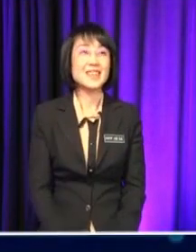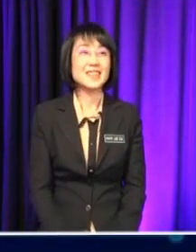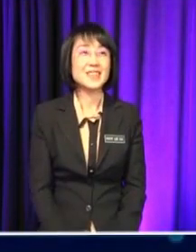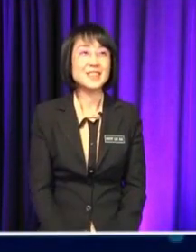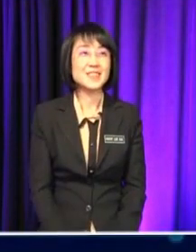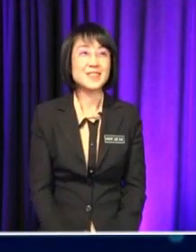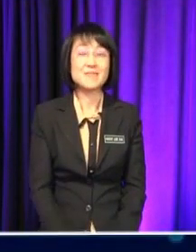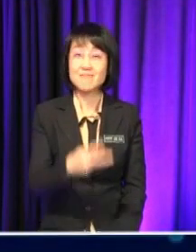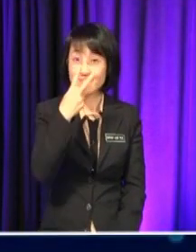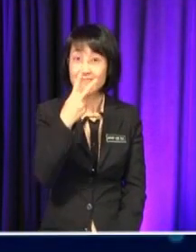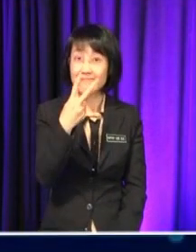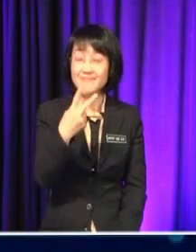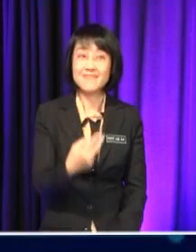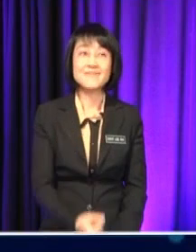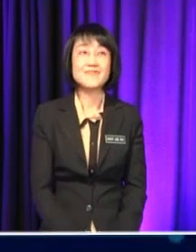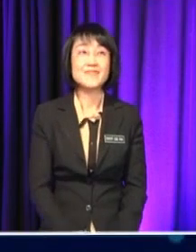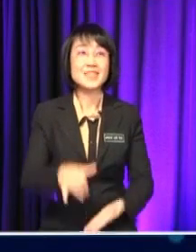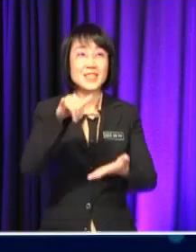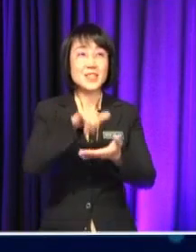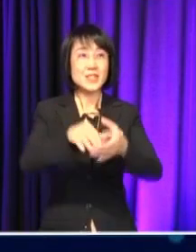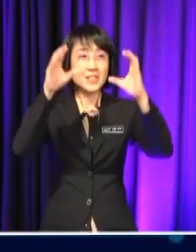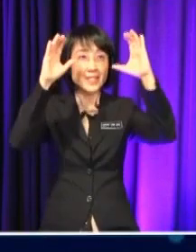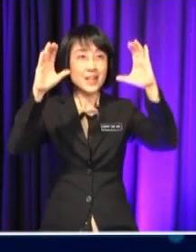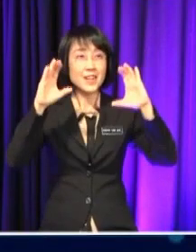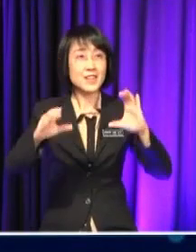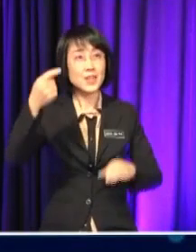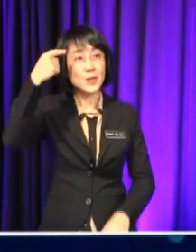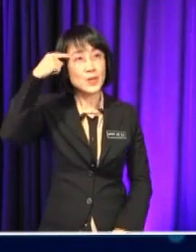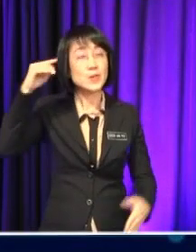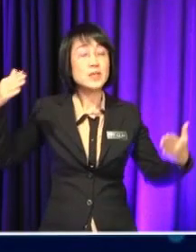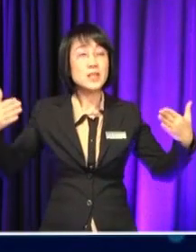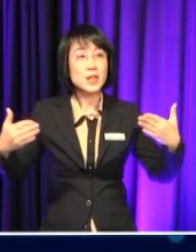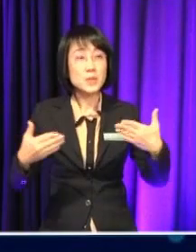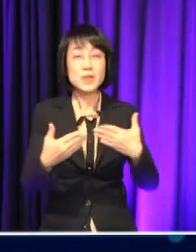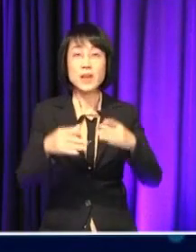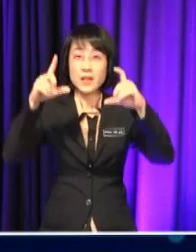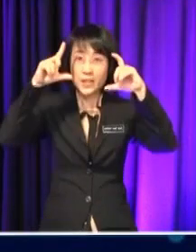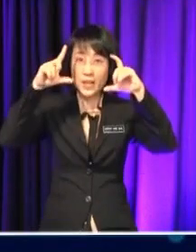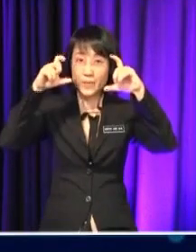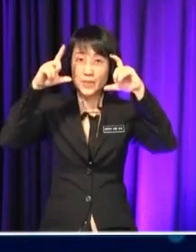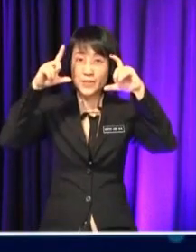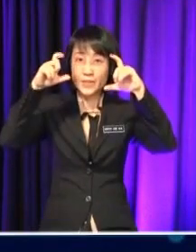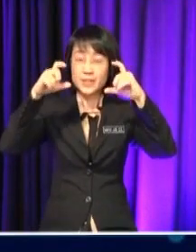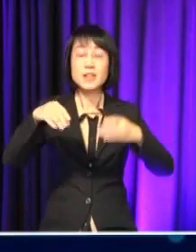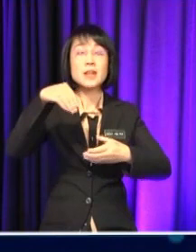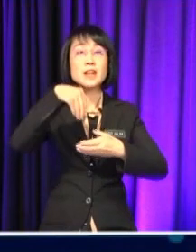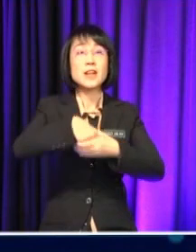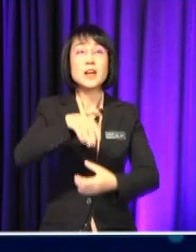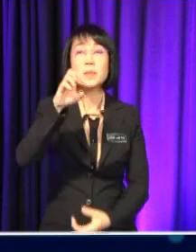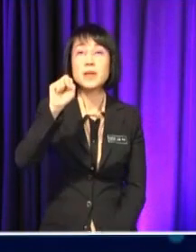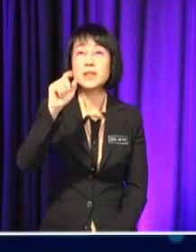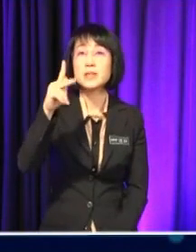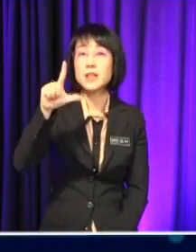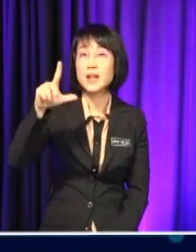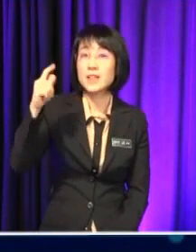kawan jadi itulah caranya untuk menyambungkan kamera dalam sqlp